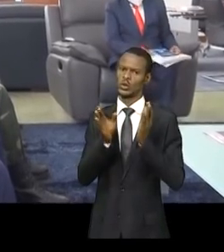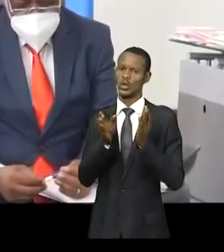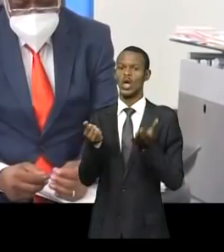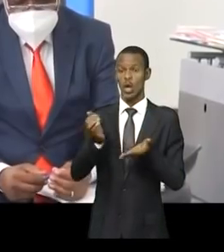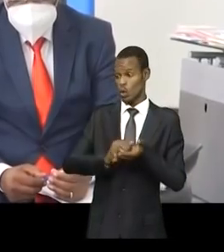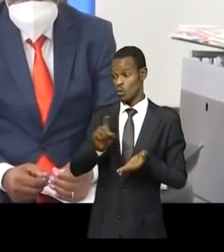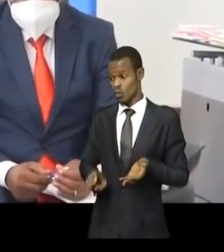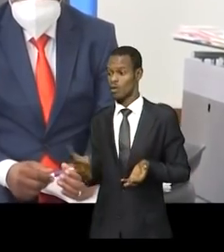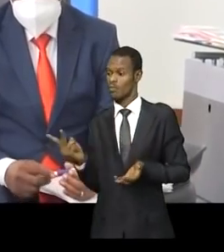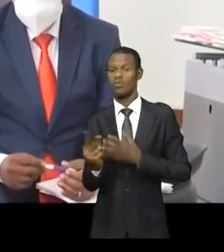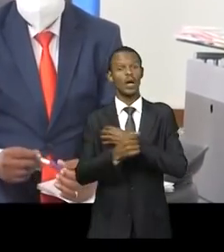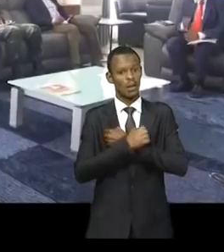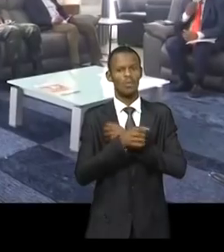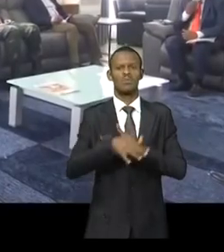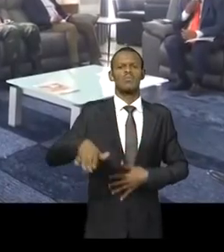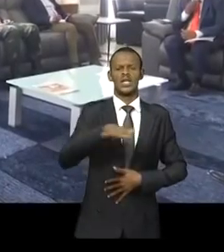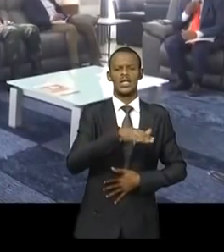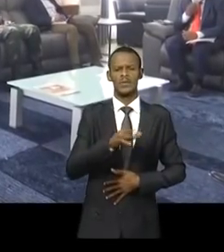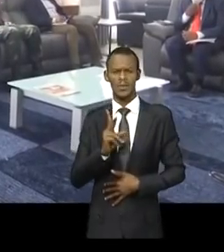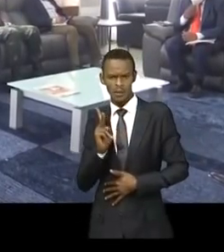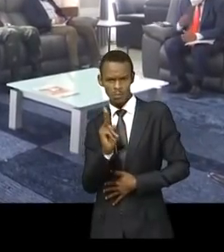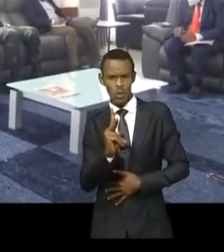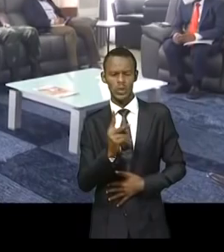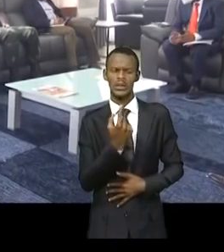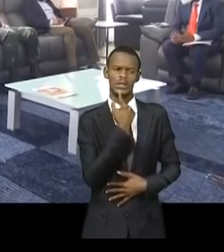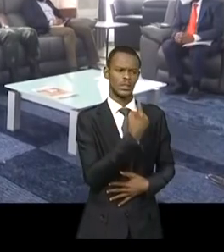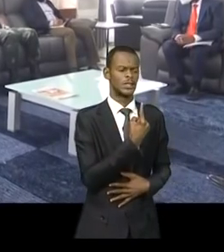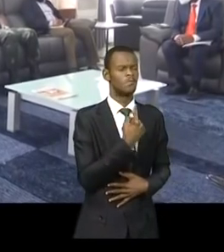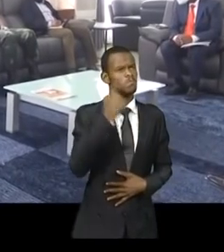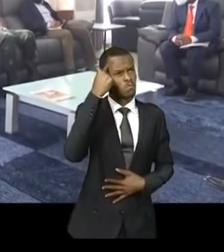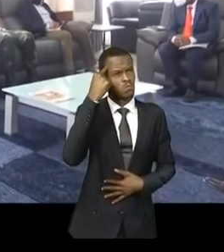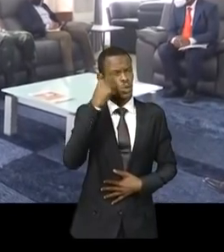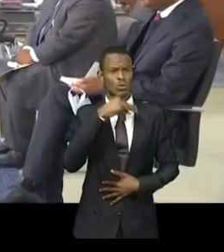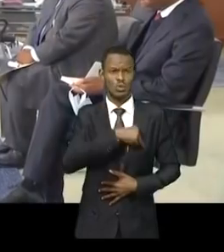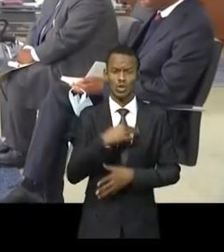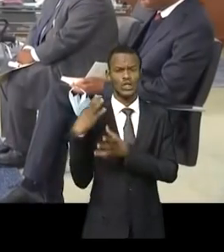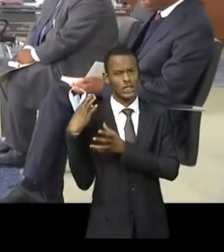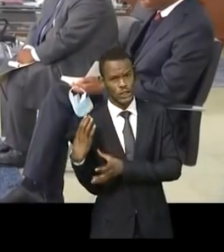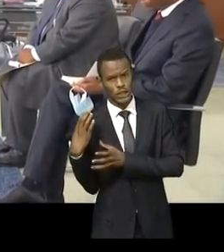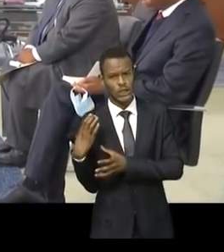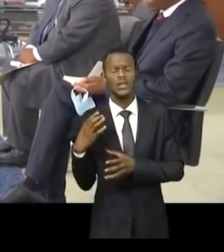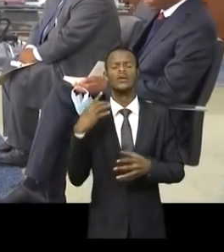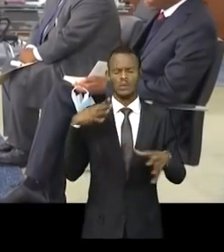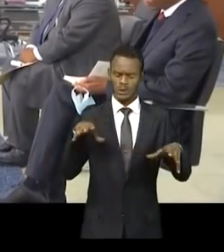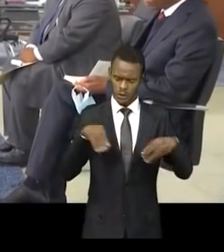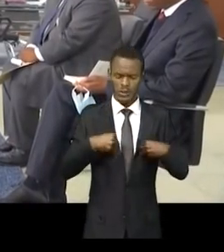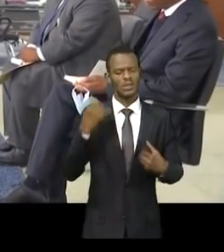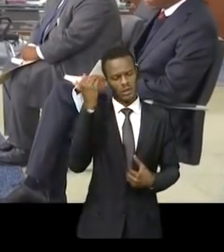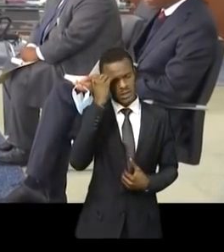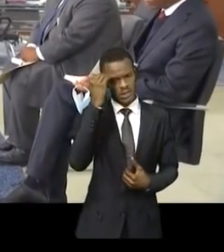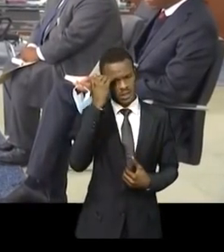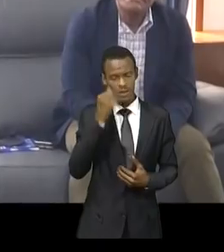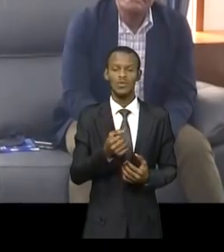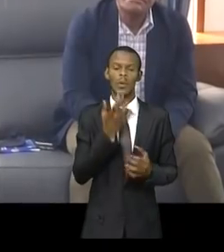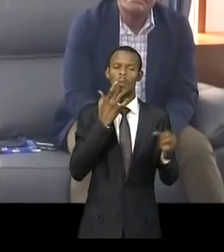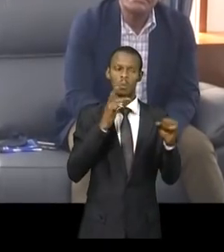lourde responsabilité qui est la leur, ils ont dit au président du Sénat leur détermination à mettre fin à cette situation